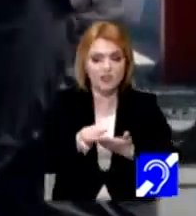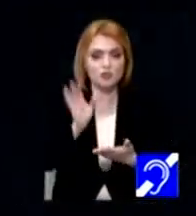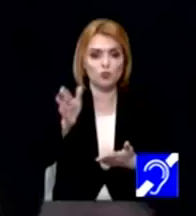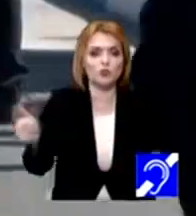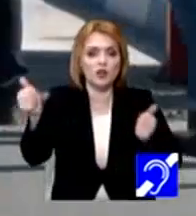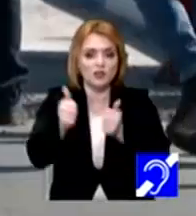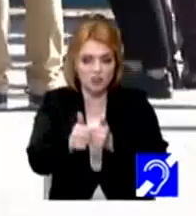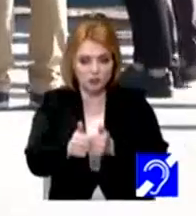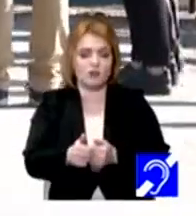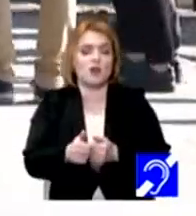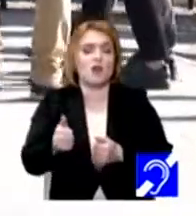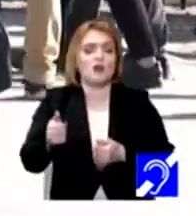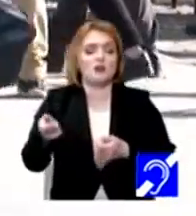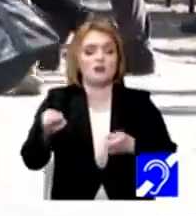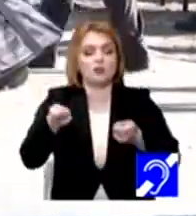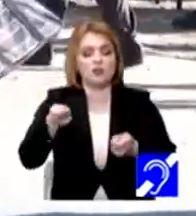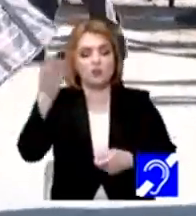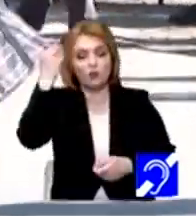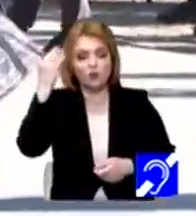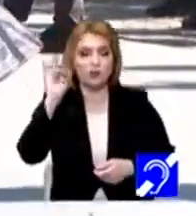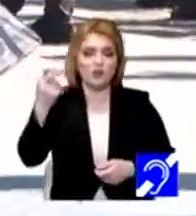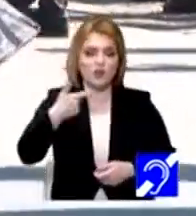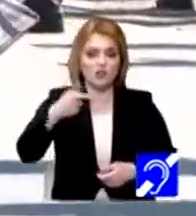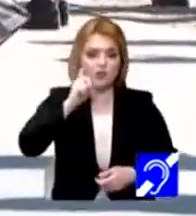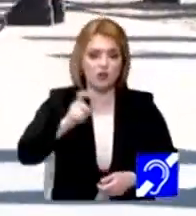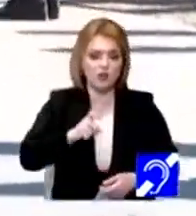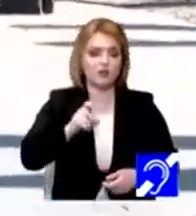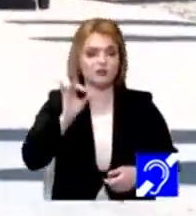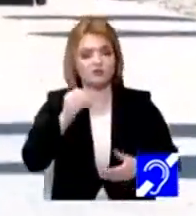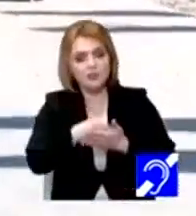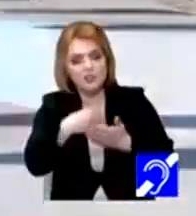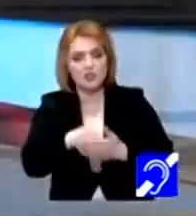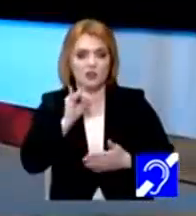ucraineni, sprijinându-i cu produse sau, în caz de necesitate, chiar și financiar.